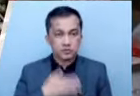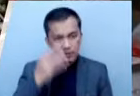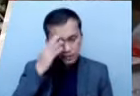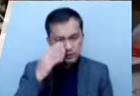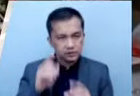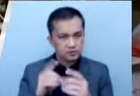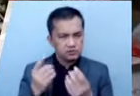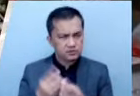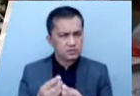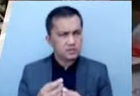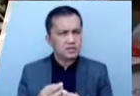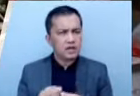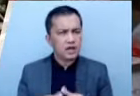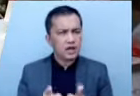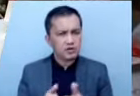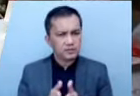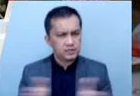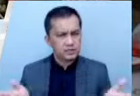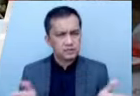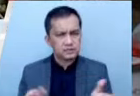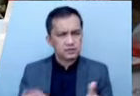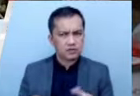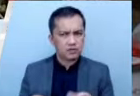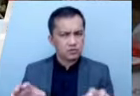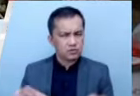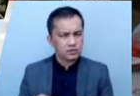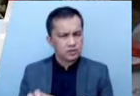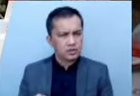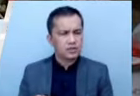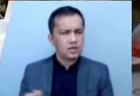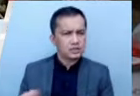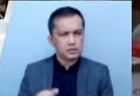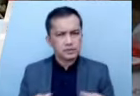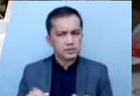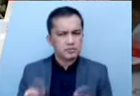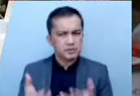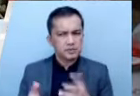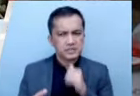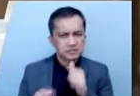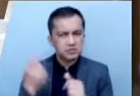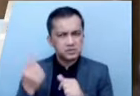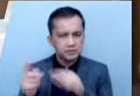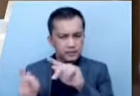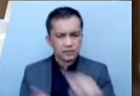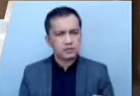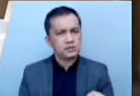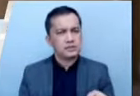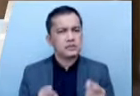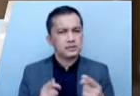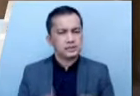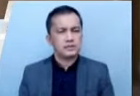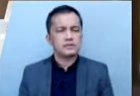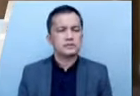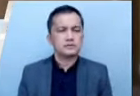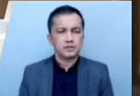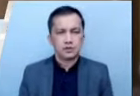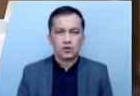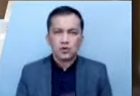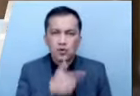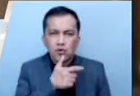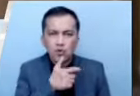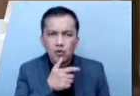gaano kalawak ang nasabing gawain. Baka raw kasi hindi lang ito sa Palawan nangyayari. Sino-sino ang mga responsible